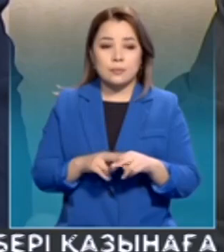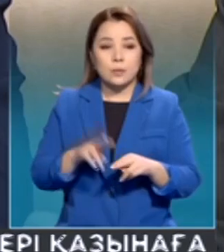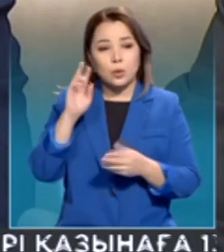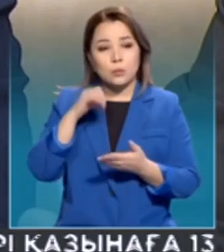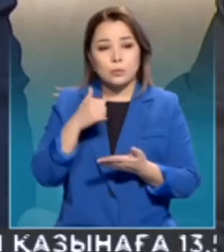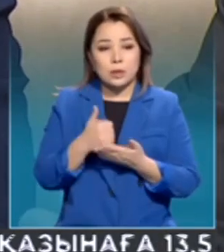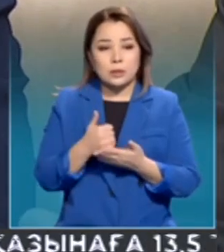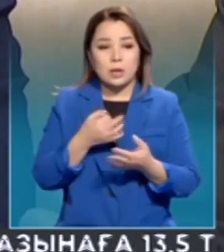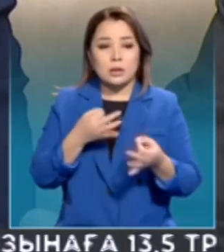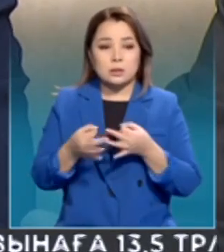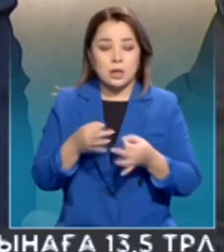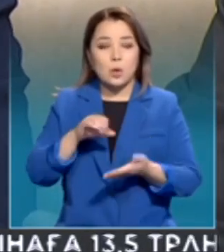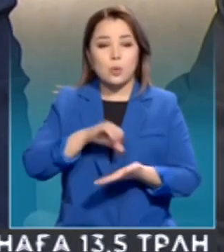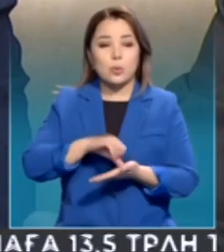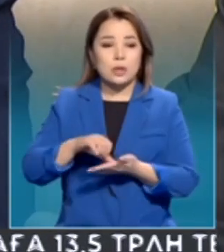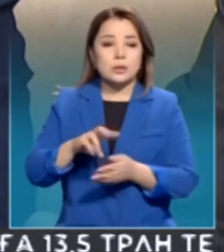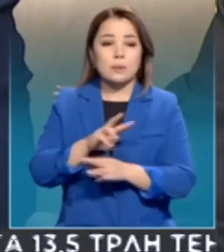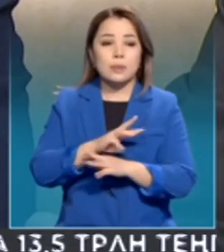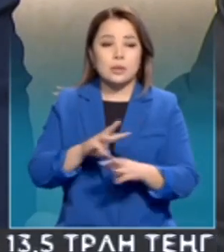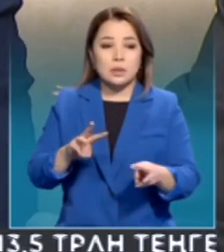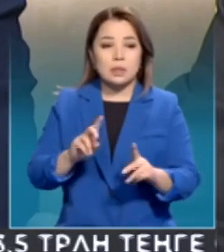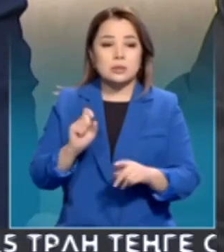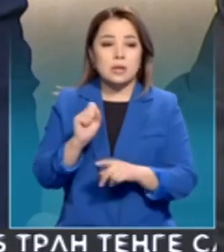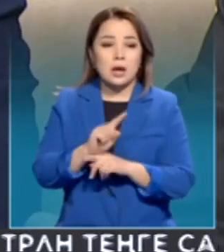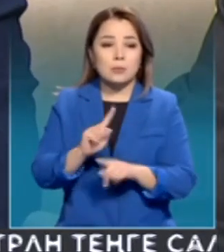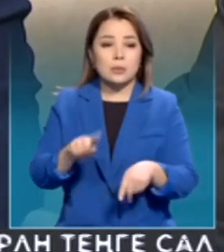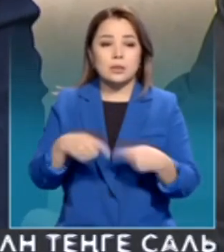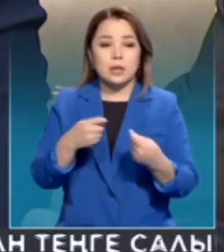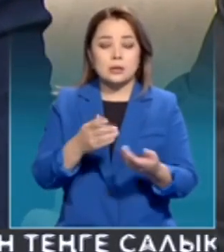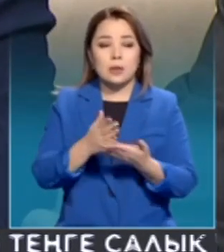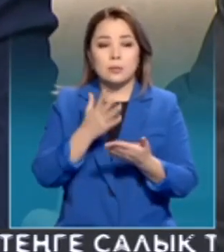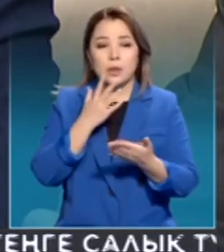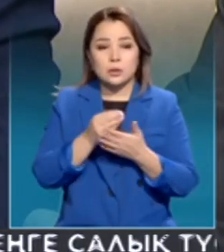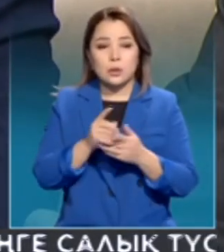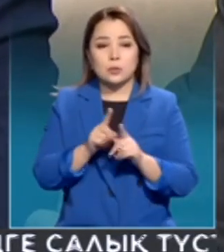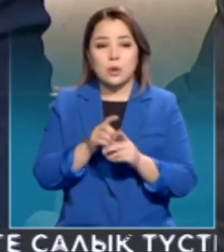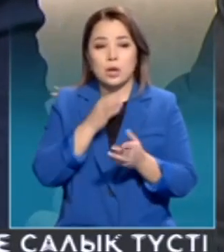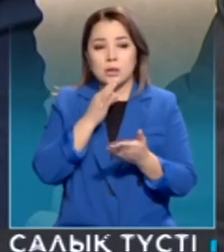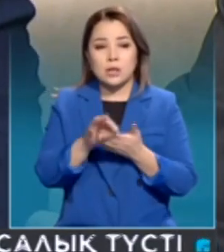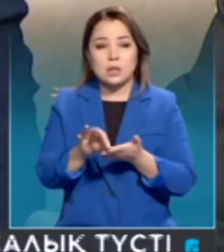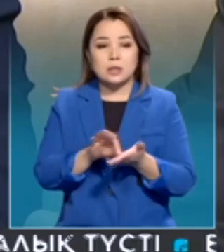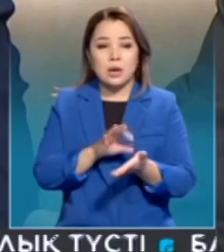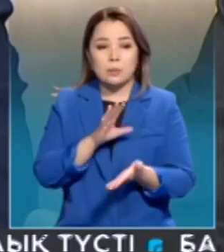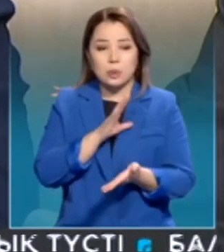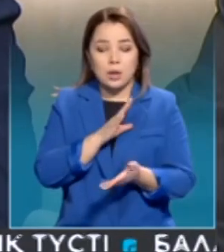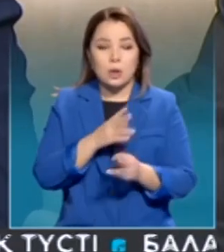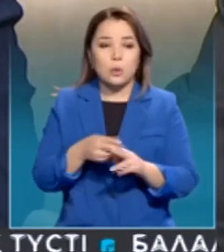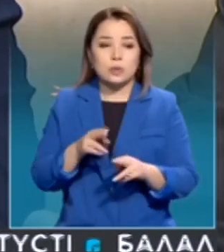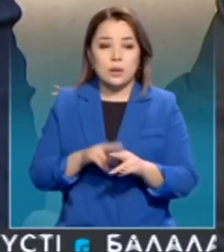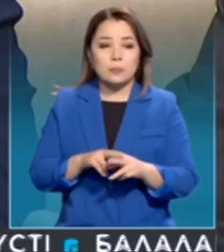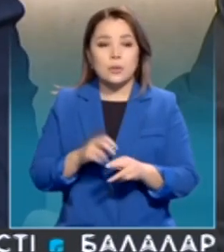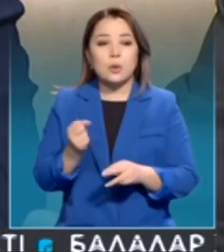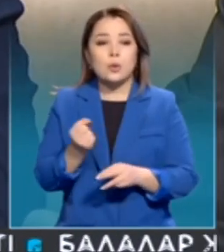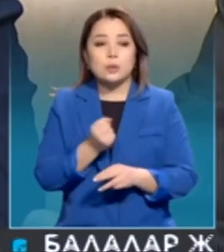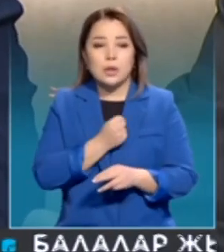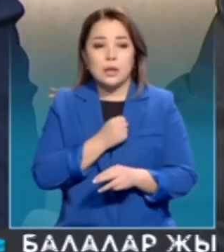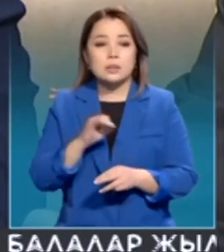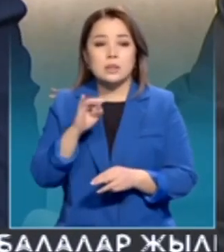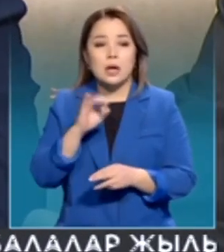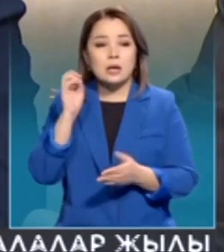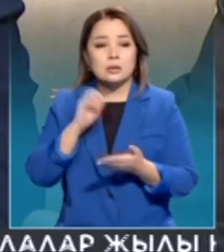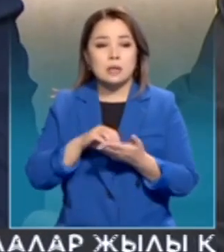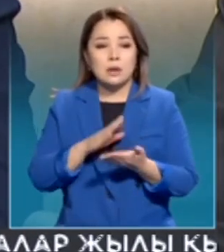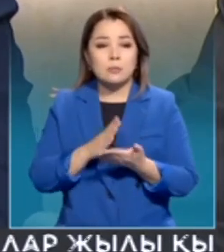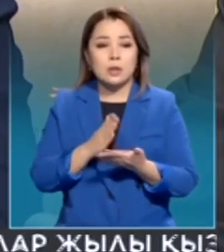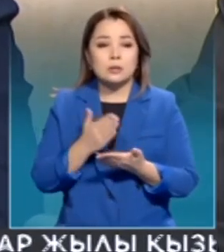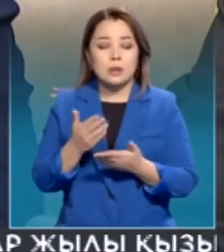үкімет бұл мәселені өкілетті министрліктерге тапсырғаны туралы жүре жауап берген болатын. Сонымен өкінішке орай бұл тарихи дата